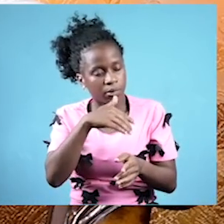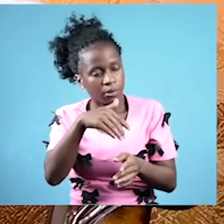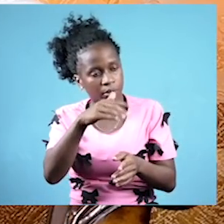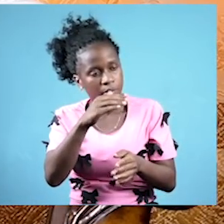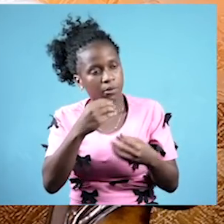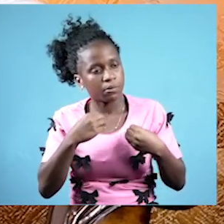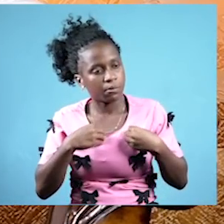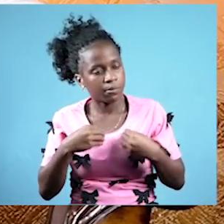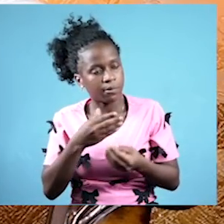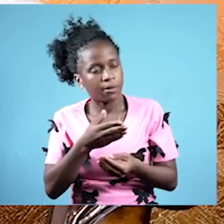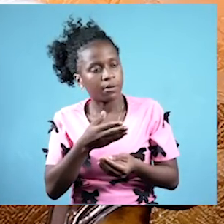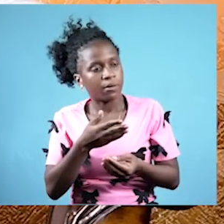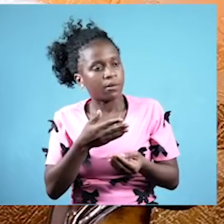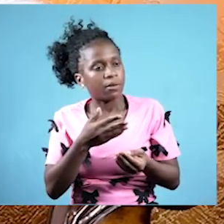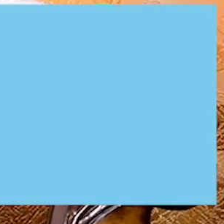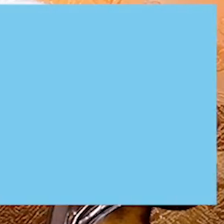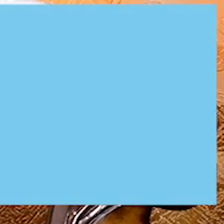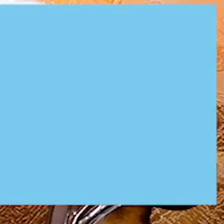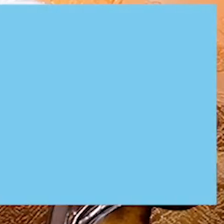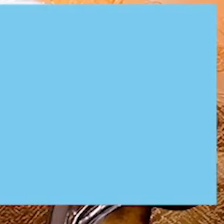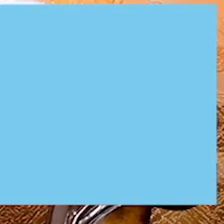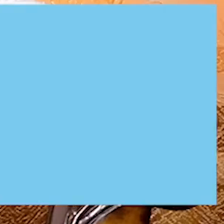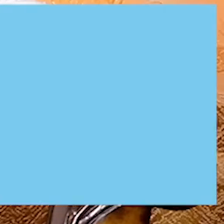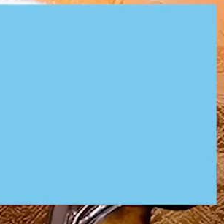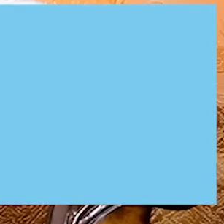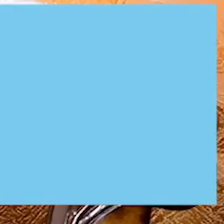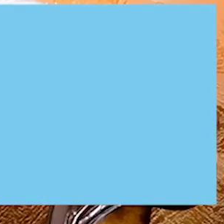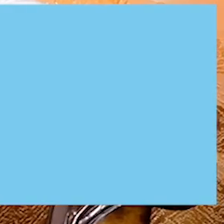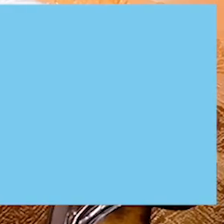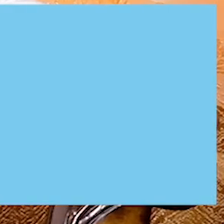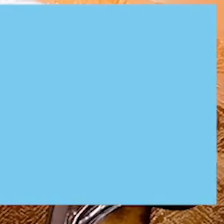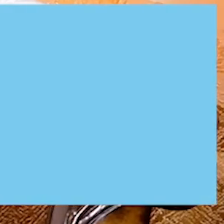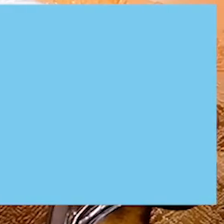middle school siku zile, ada ilikuwa ni shilingi 90.